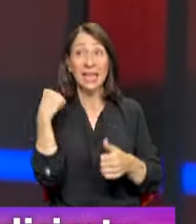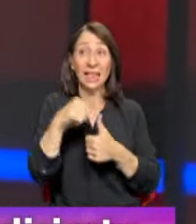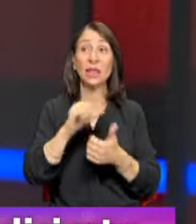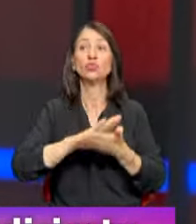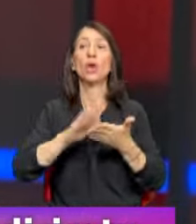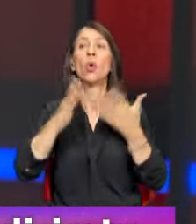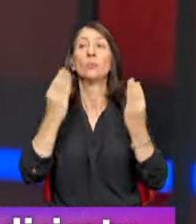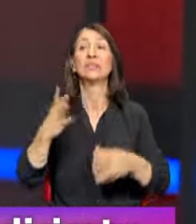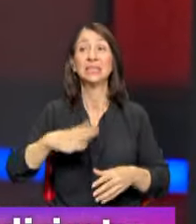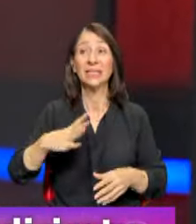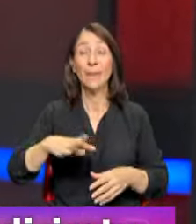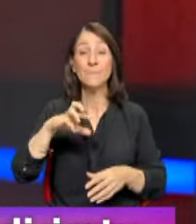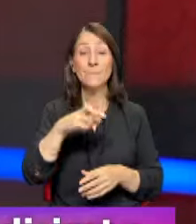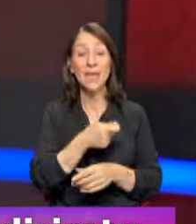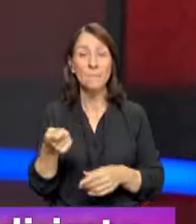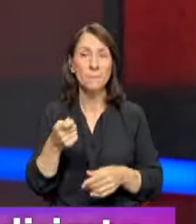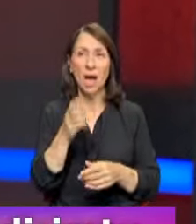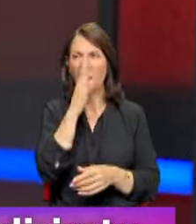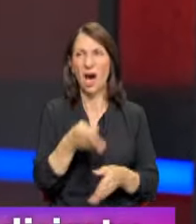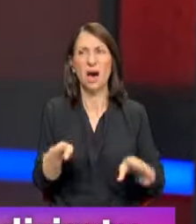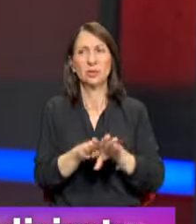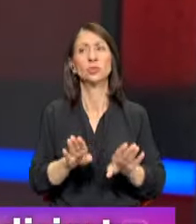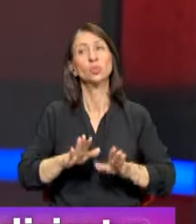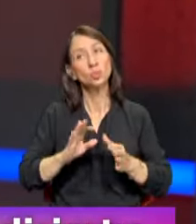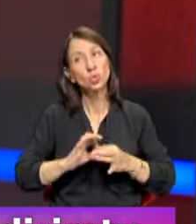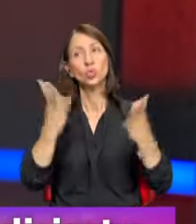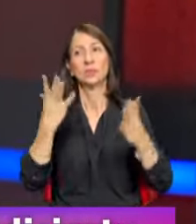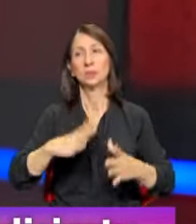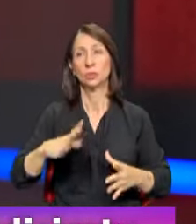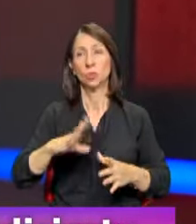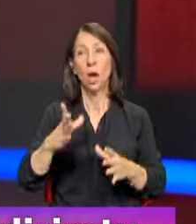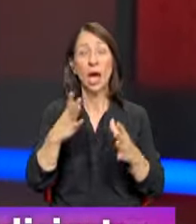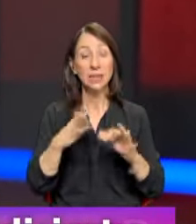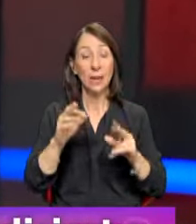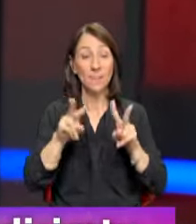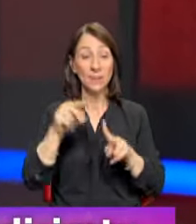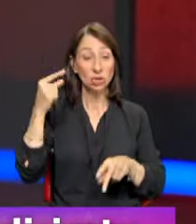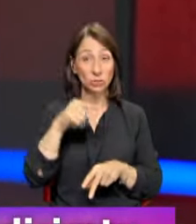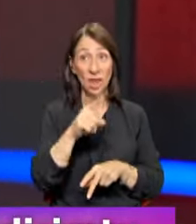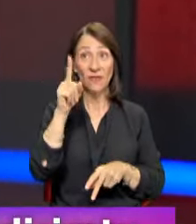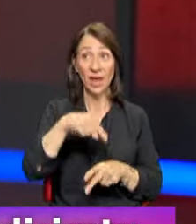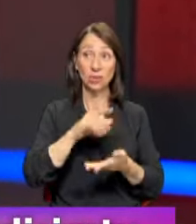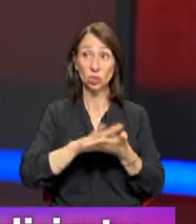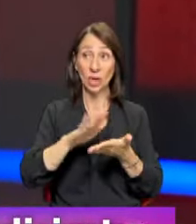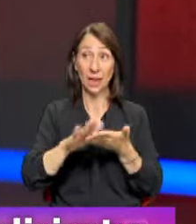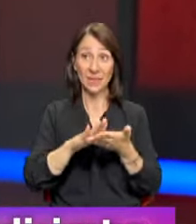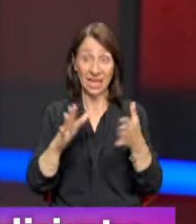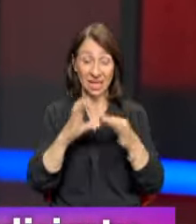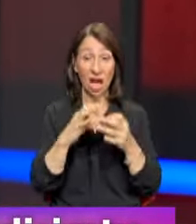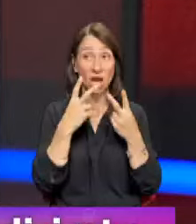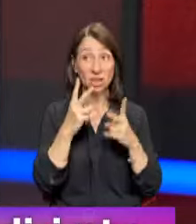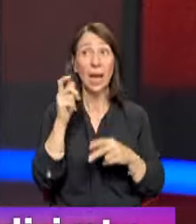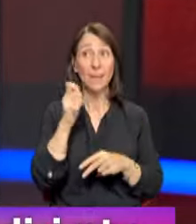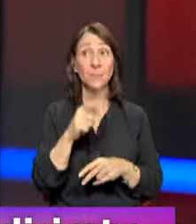isteyen emekliler prim adaletsizliğinin giderilmesini talep ediyor hazır Mehmet Şimşek vergi düzenlemesi ile ilgili